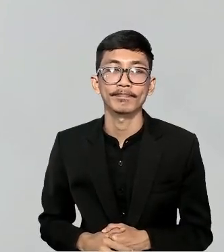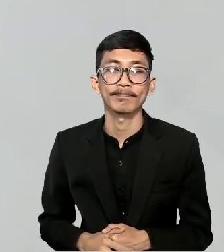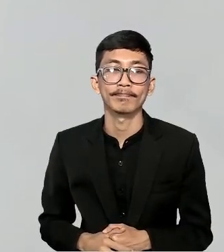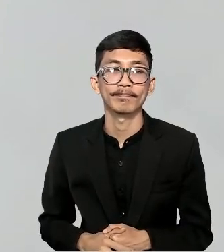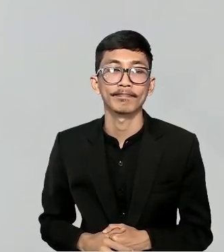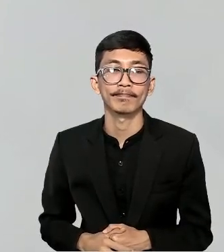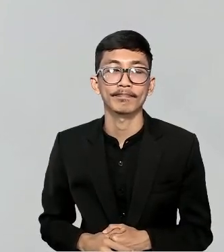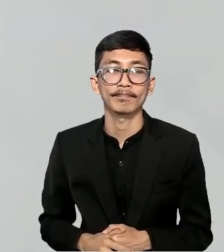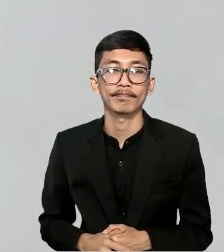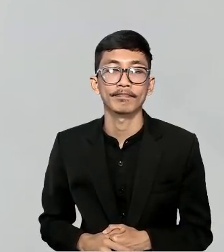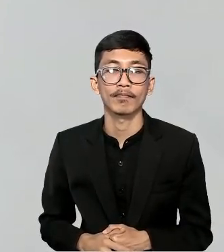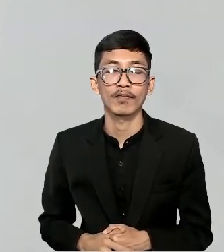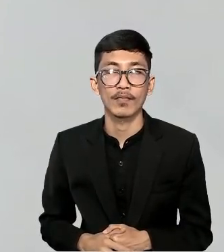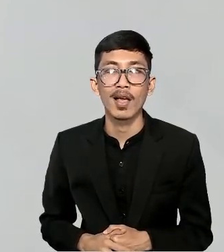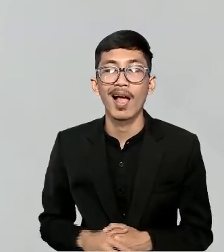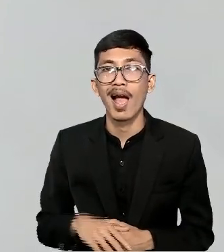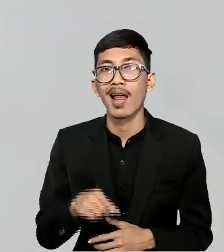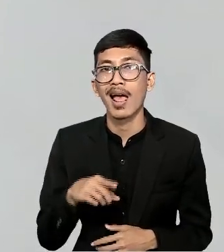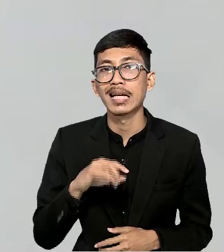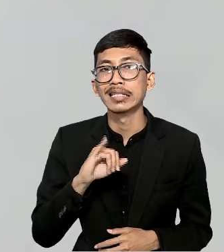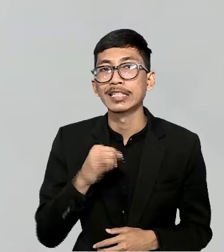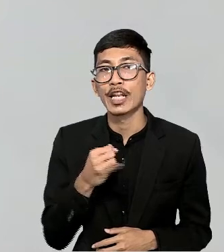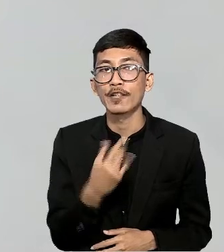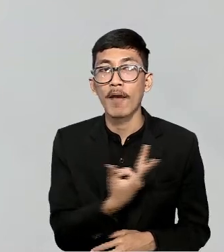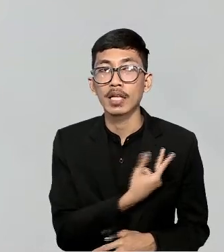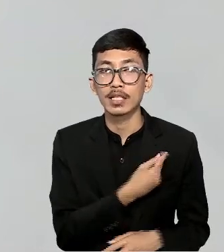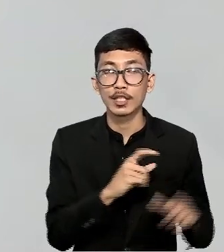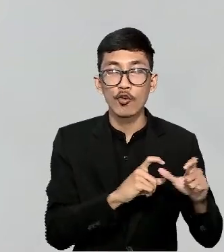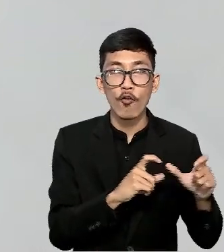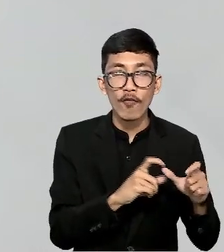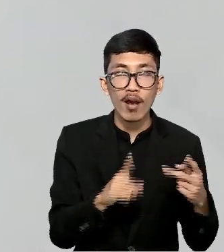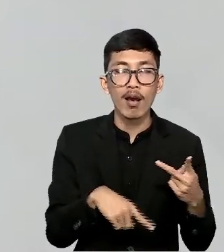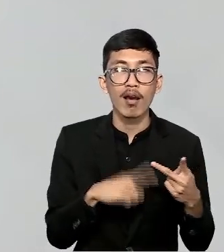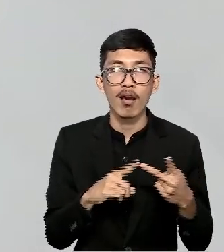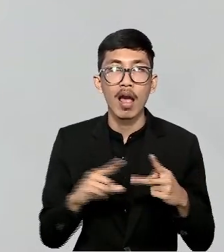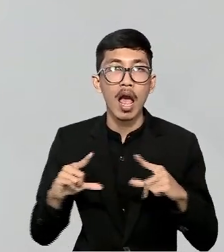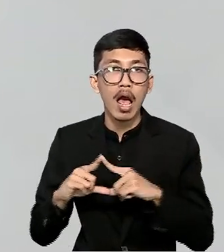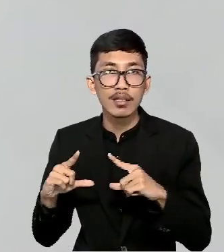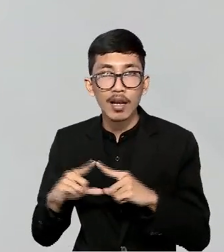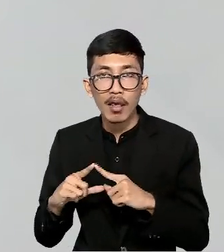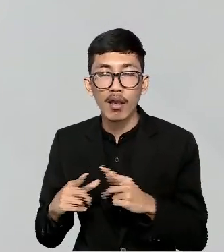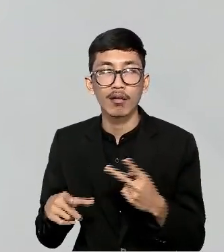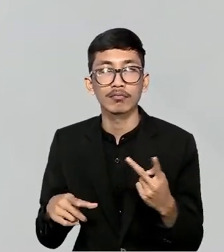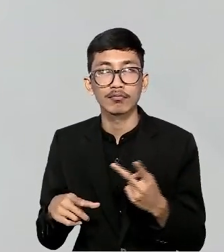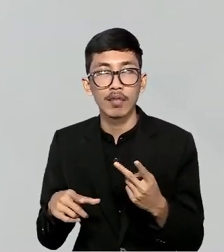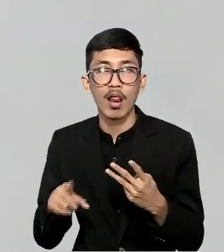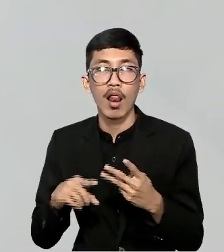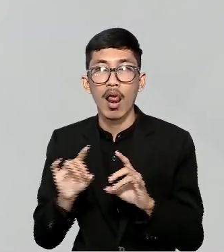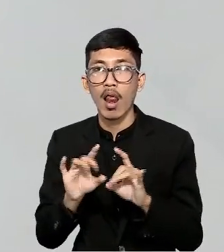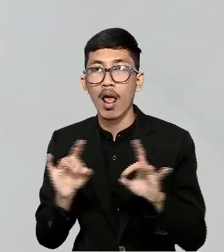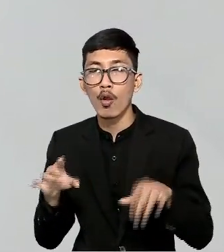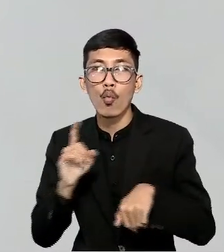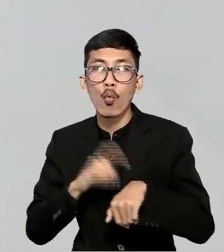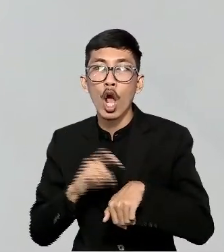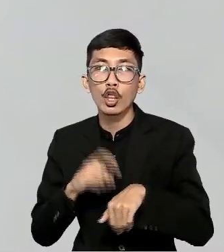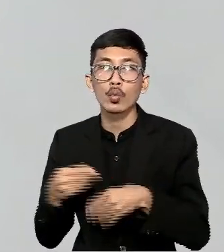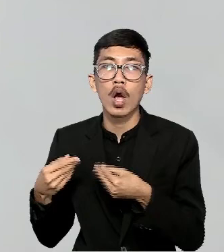oleh dajj jenis vaksinnya pakai jenis vaksin of Adventure dan lain sebagainya atau waktu pemberian vaksin kita